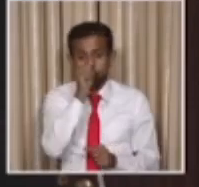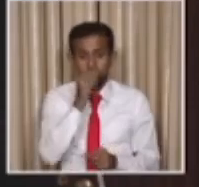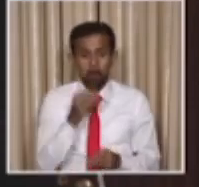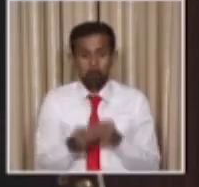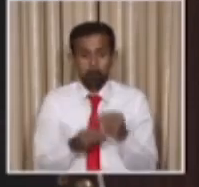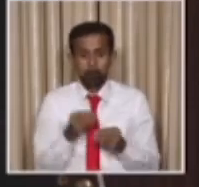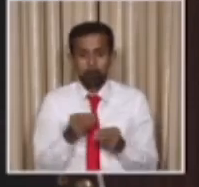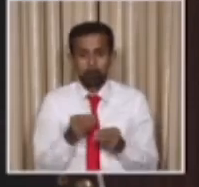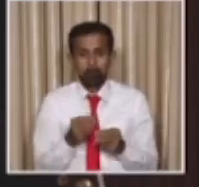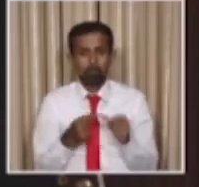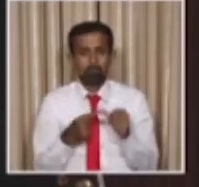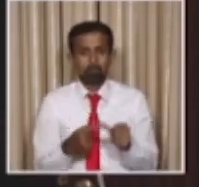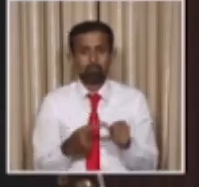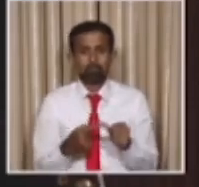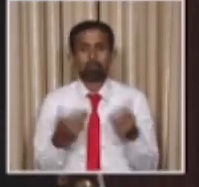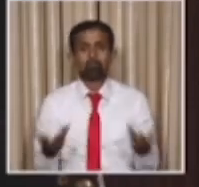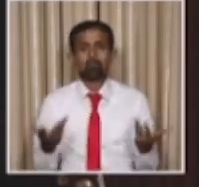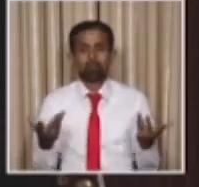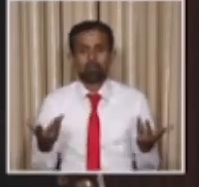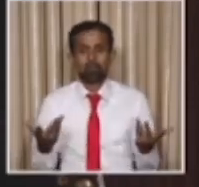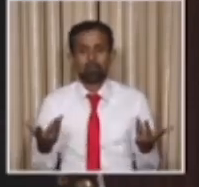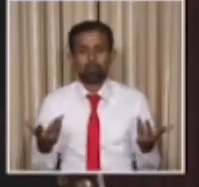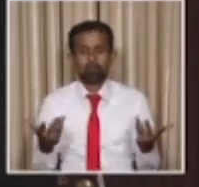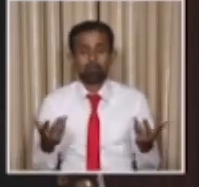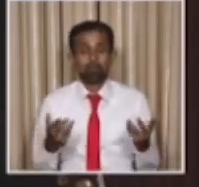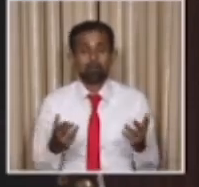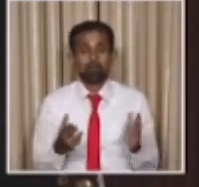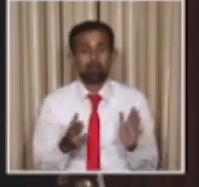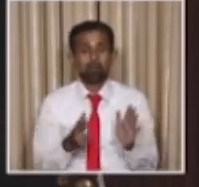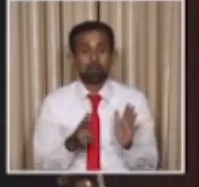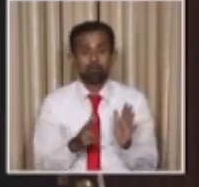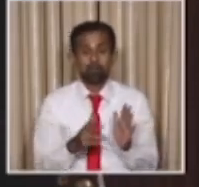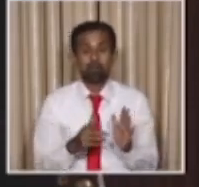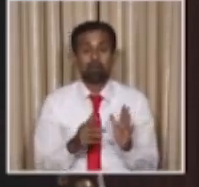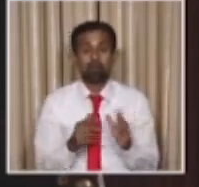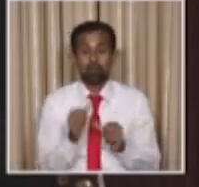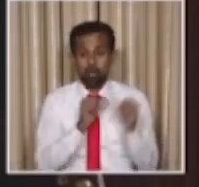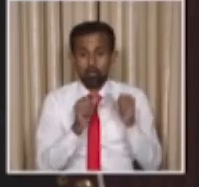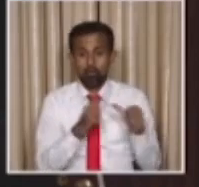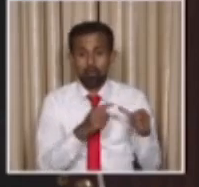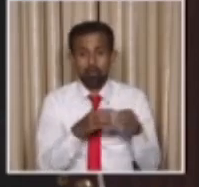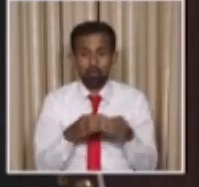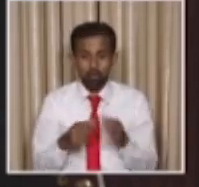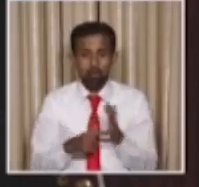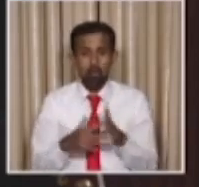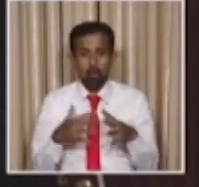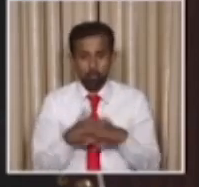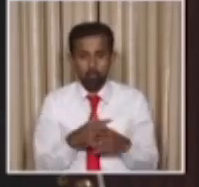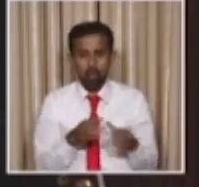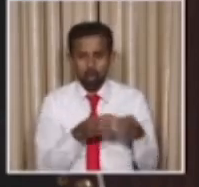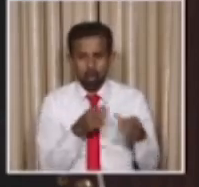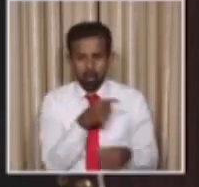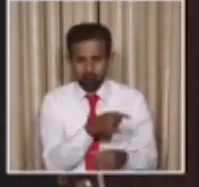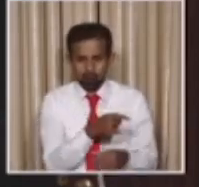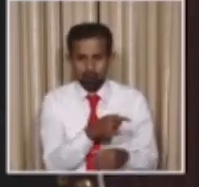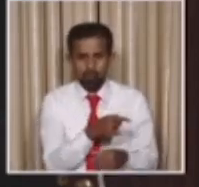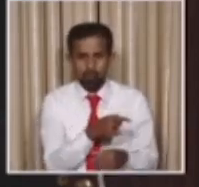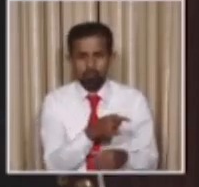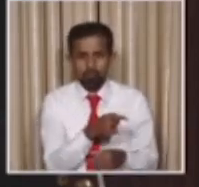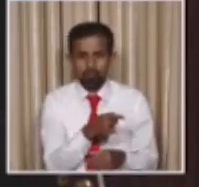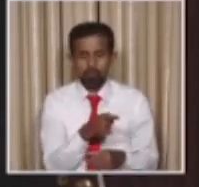ජාවාරමට කිසිදු උත්තරයක් ලබා දෙන්නේ නැහැ ජාතික ඖෂධ නියාමන අධිකාරියේ නීති අංශයක් තියෙනවද ඒ නීති අංශයේ කිසිදු